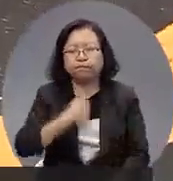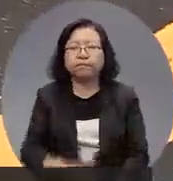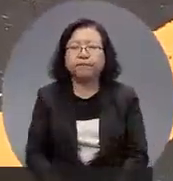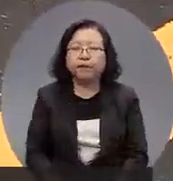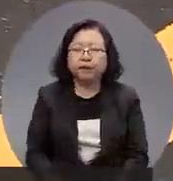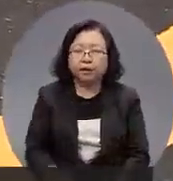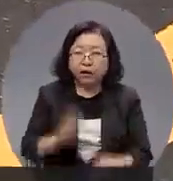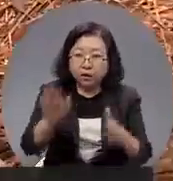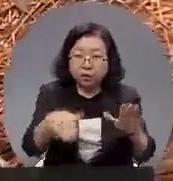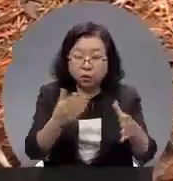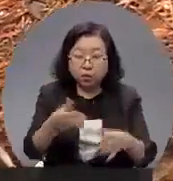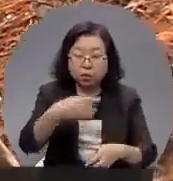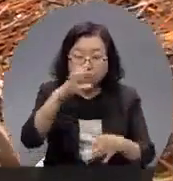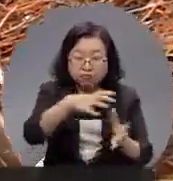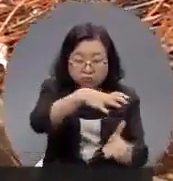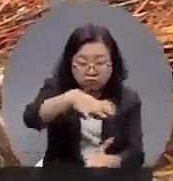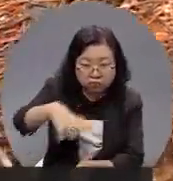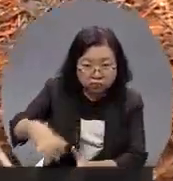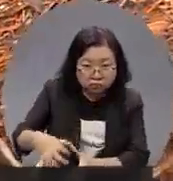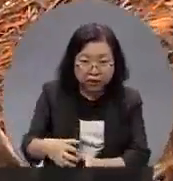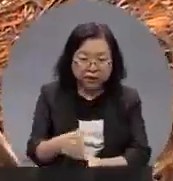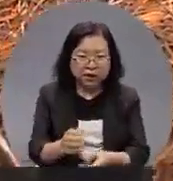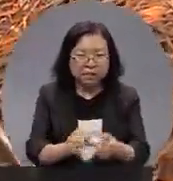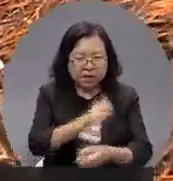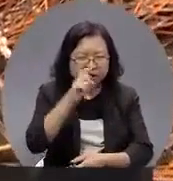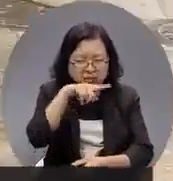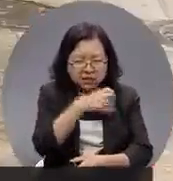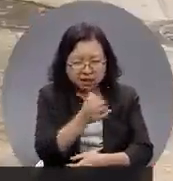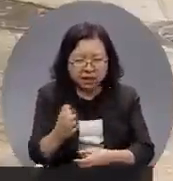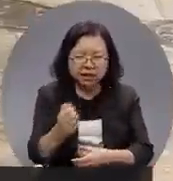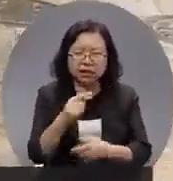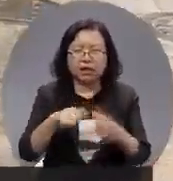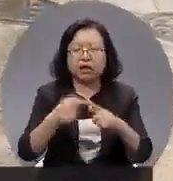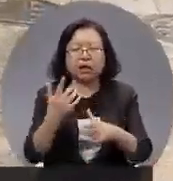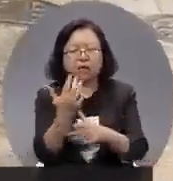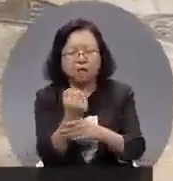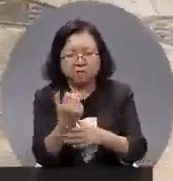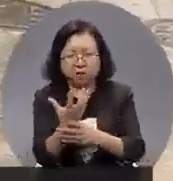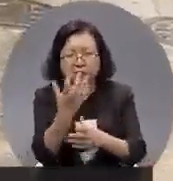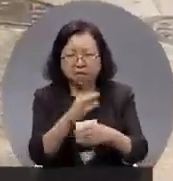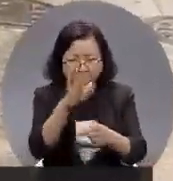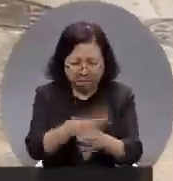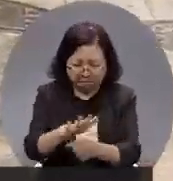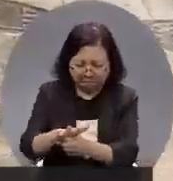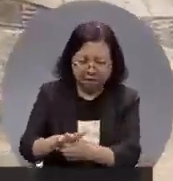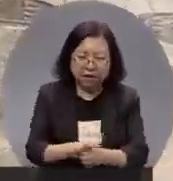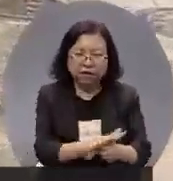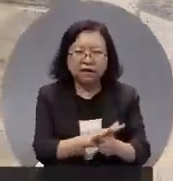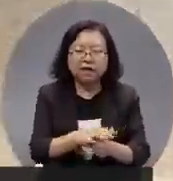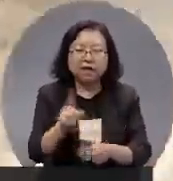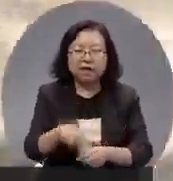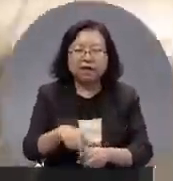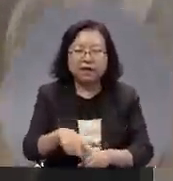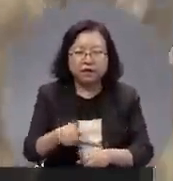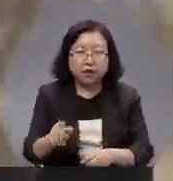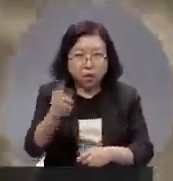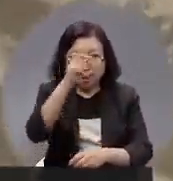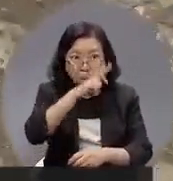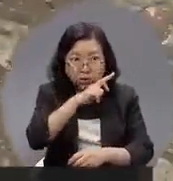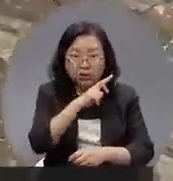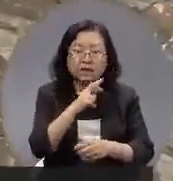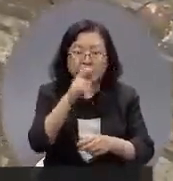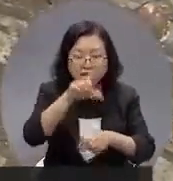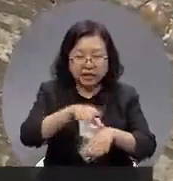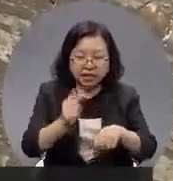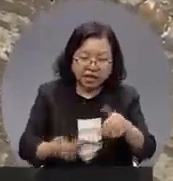도로 하수구가 쓰레기와 낙엽에 막힌 걸로 추정됩니다. 침수된 구간에 있는 한 건물 하수구입니다. 오전 시간까지도 물이 채 빠지지